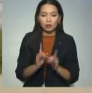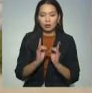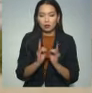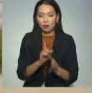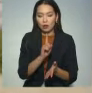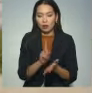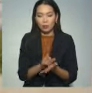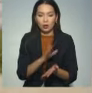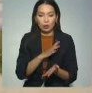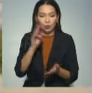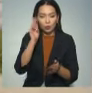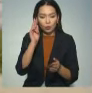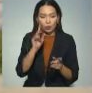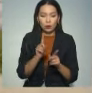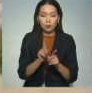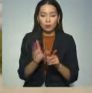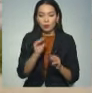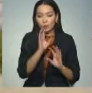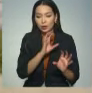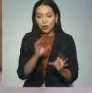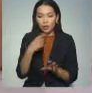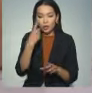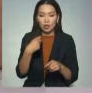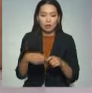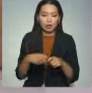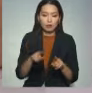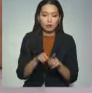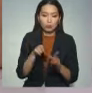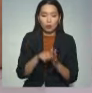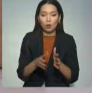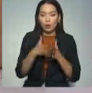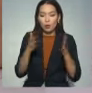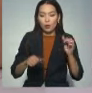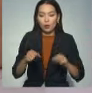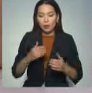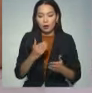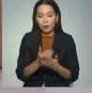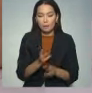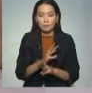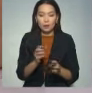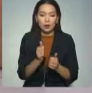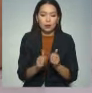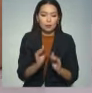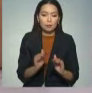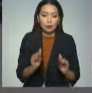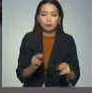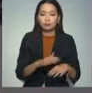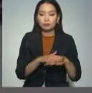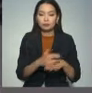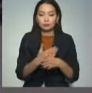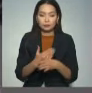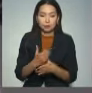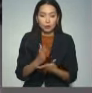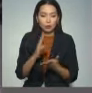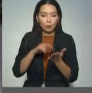шарт. Бұл оқу ордаларын ынталандырса, жеке инвесторлар үшін де жаңа мүмкіндік. Себебі үкімет әр балаға қаржы бөліп отыр. Бұл